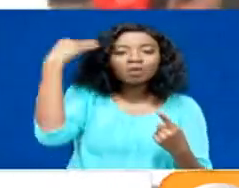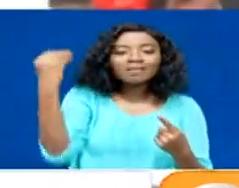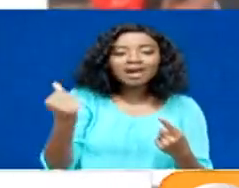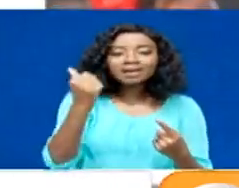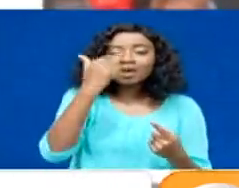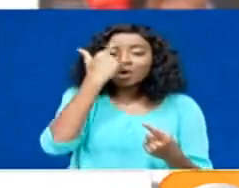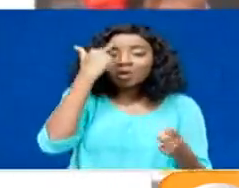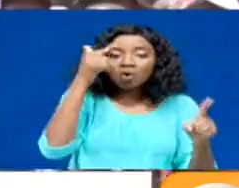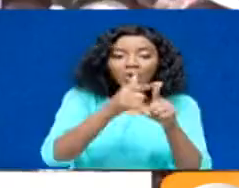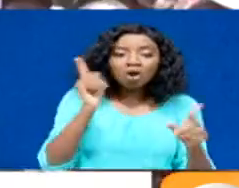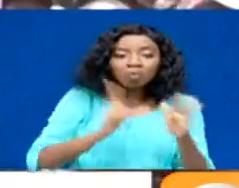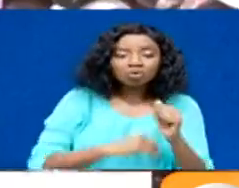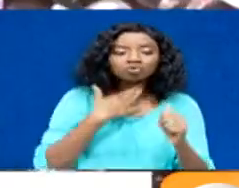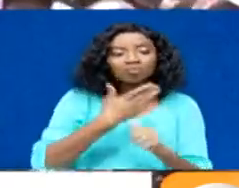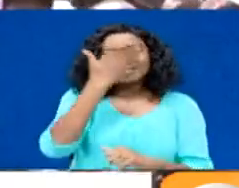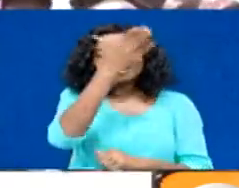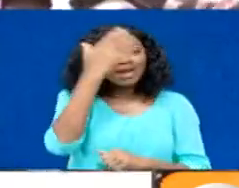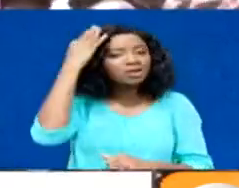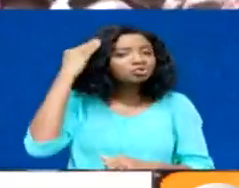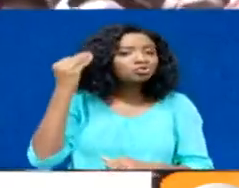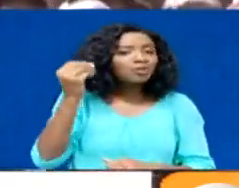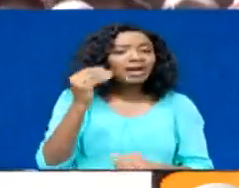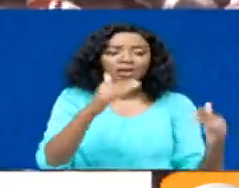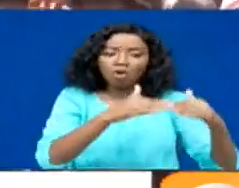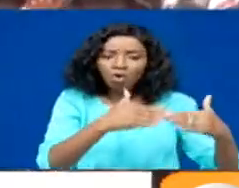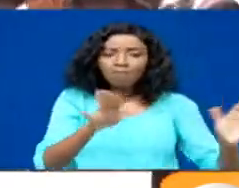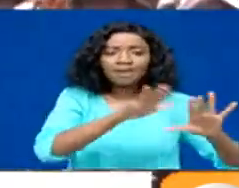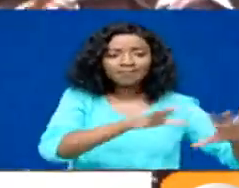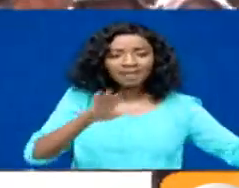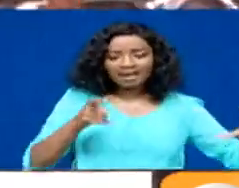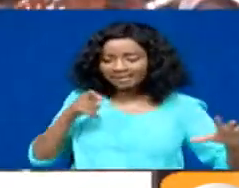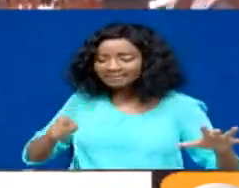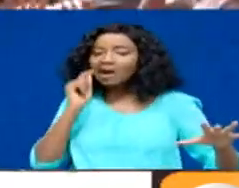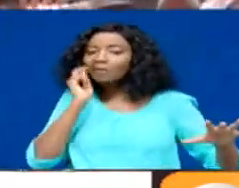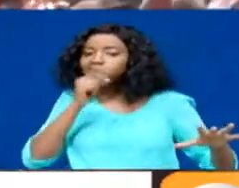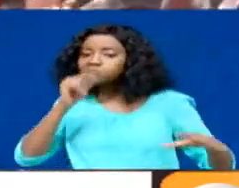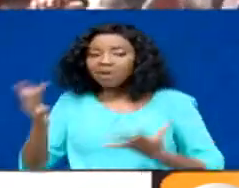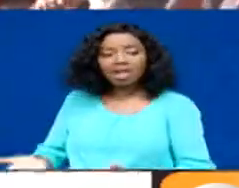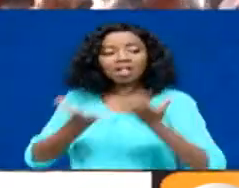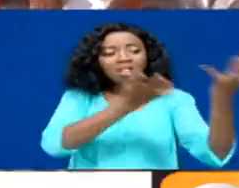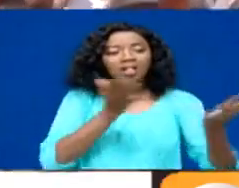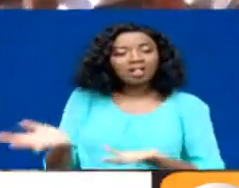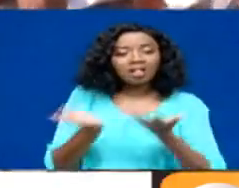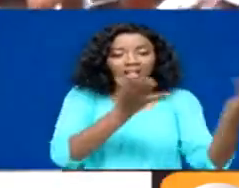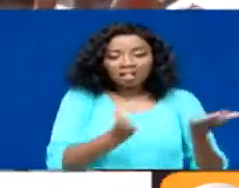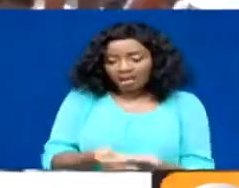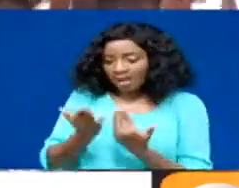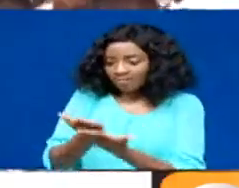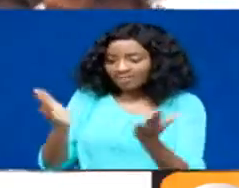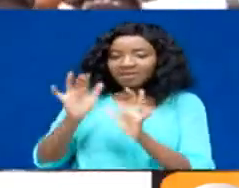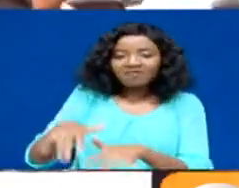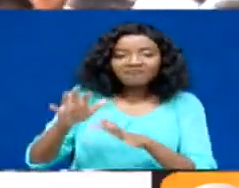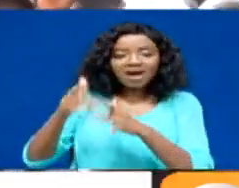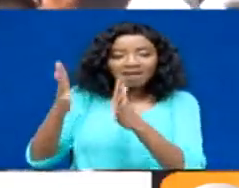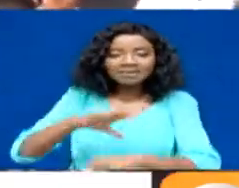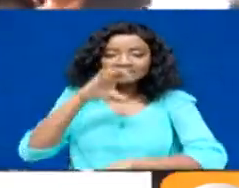ili tufungue soko ya miraa yetu, kwa sababu ni ya muhimu kwa wakulima wa sehemu hii wawe na